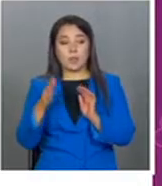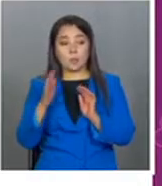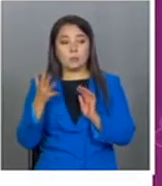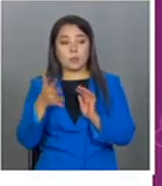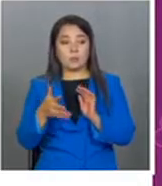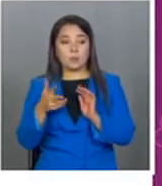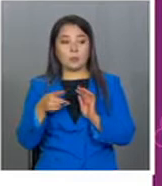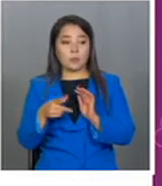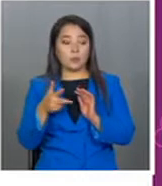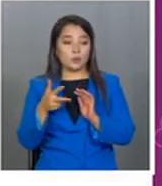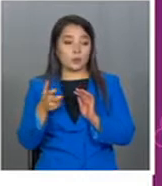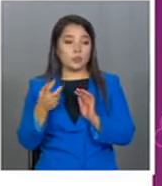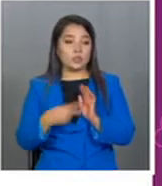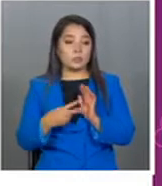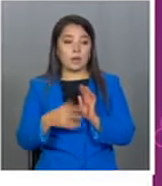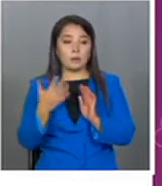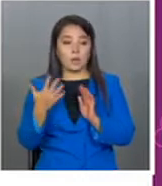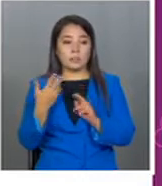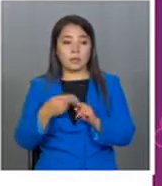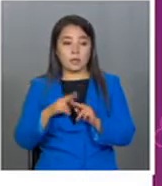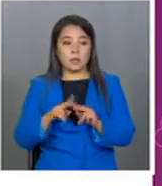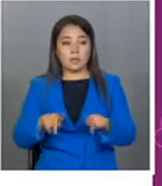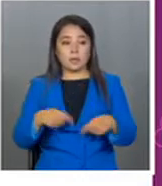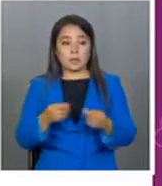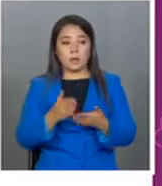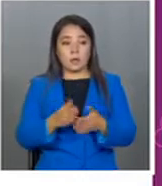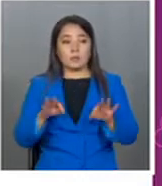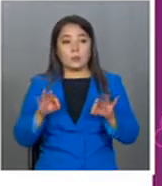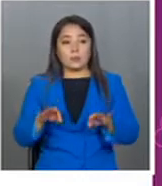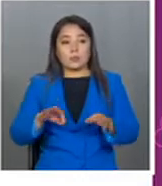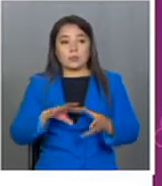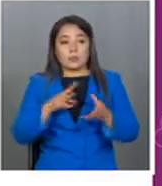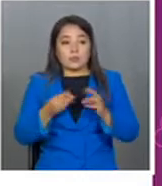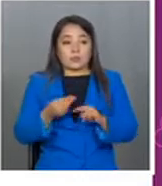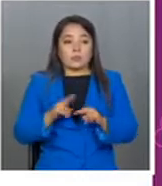5.375. Демек, берілген суреттегі боялған бөліктің ауданы